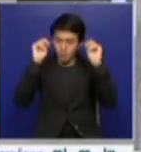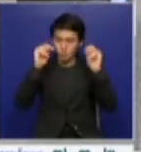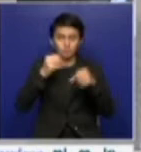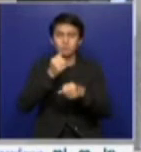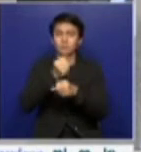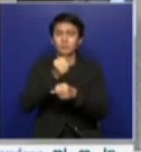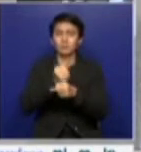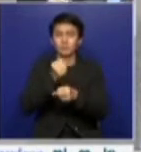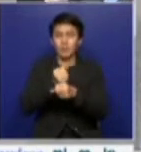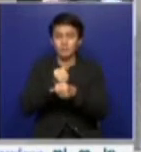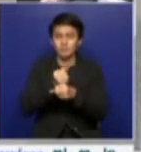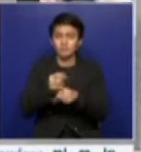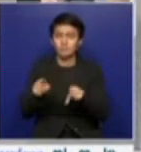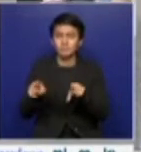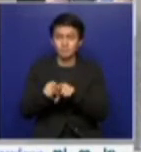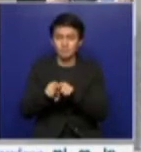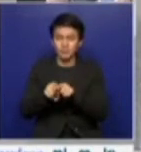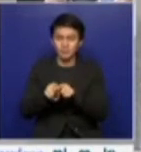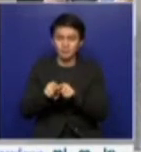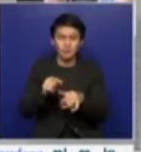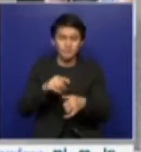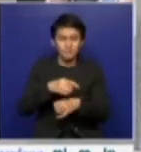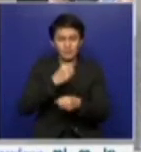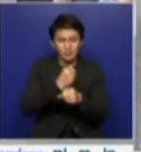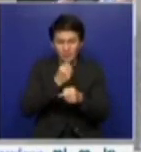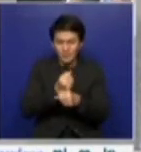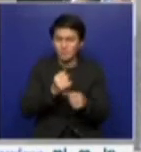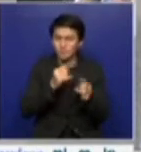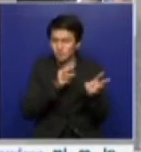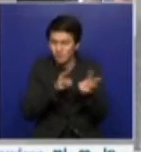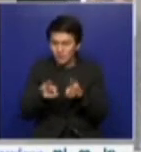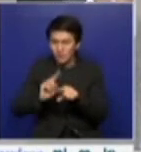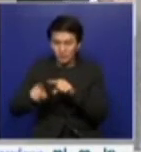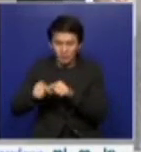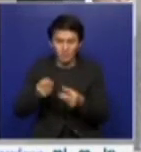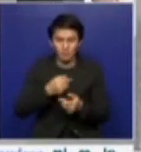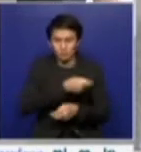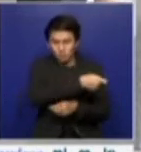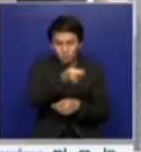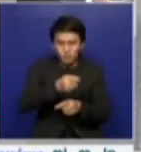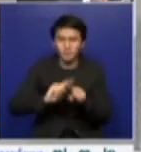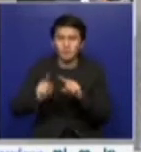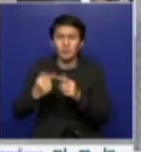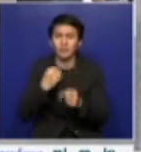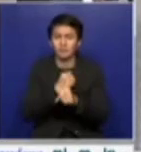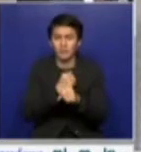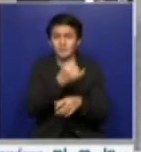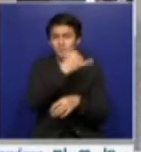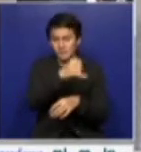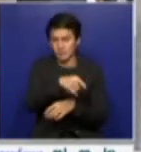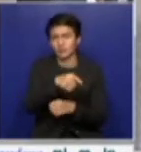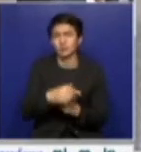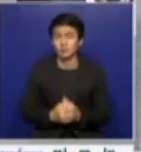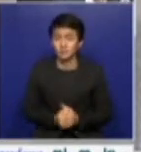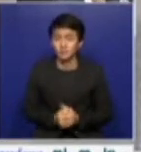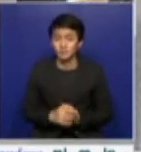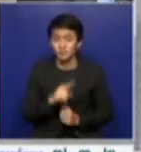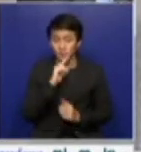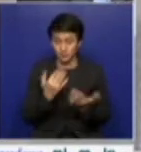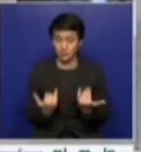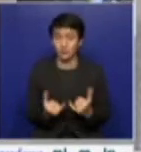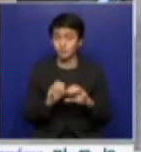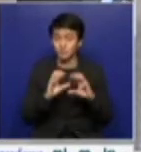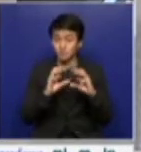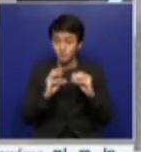ต่อผู้ชุมนุมในเรื่องของการปราบปรามในเรื่องต่างๆก็เพราะฉะนั้นการประชุมรัฐสภาในวันนี้